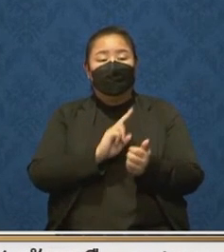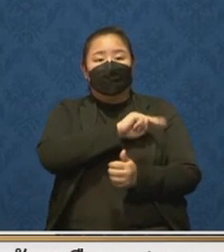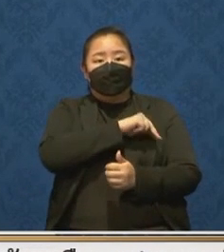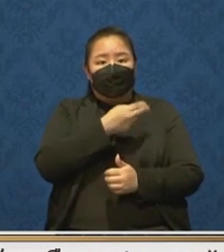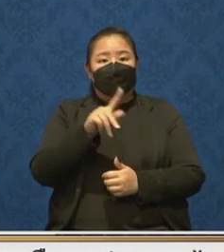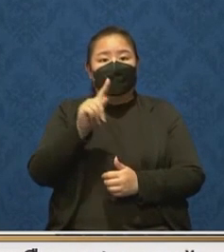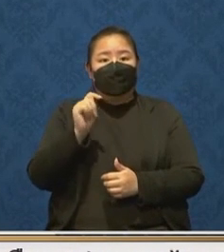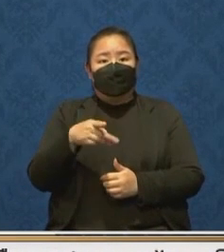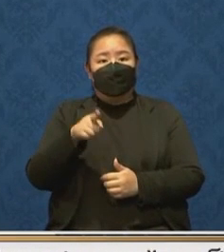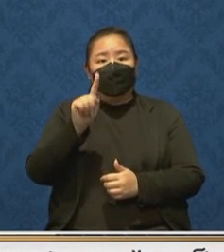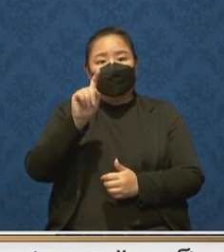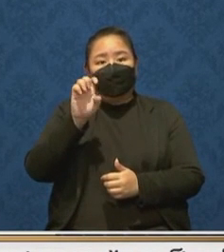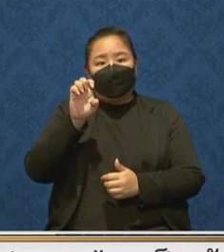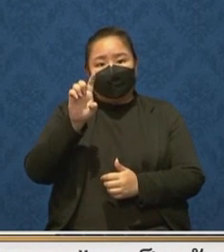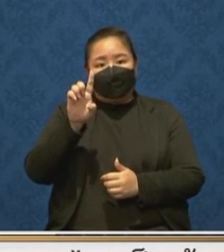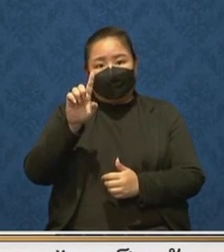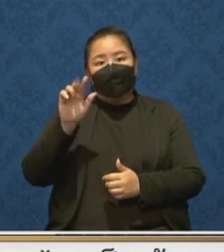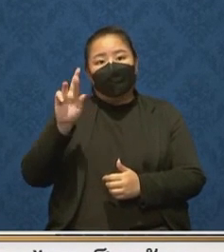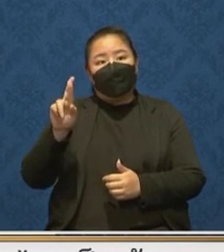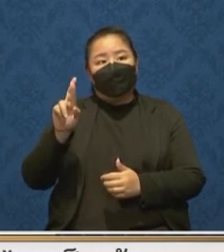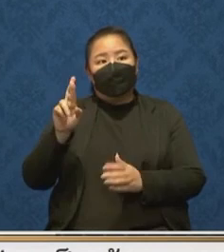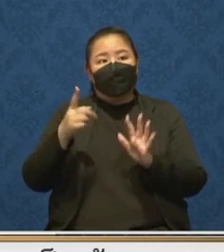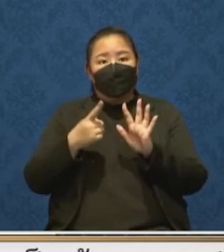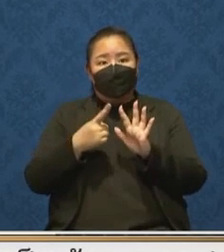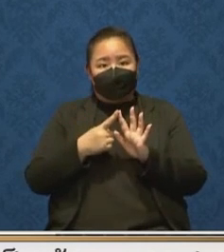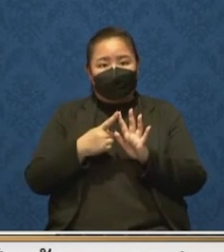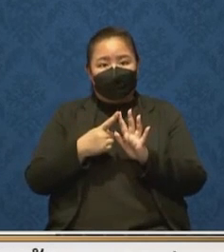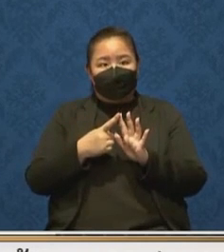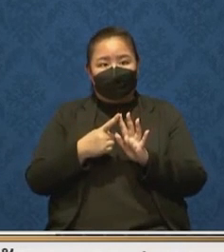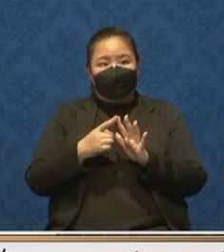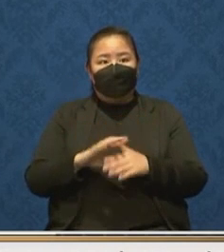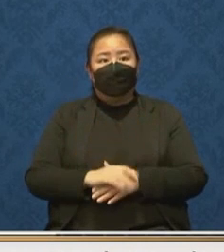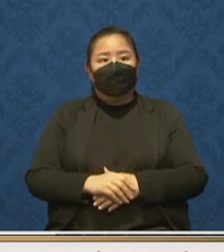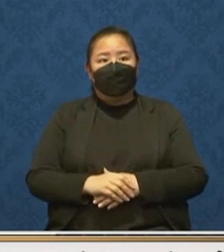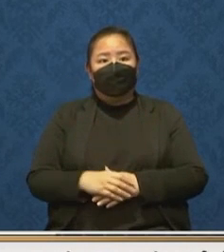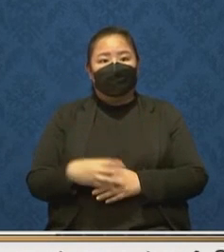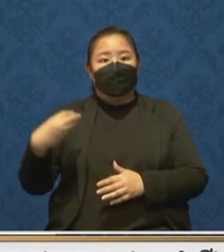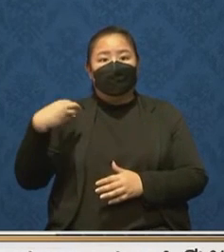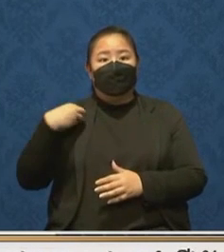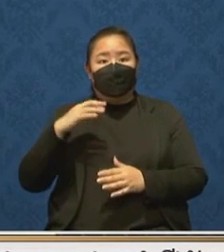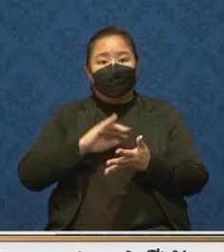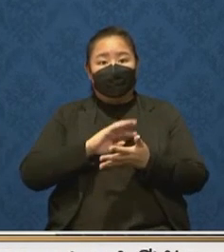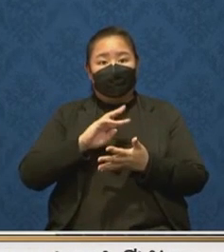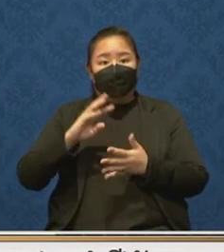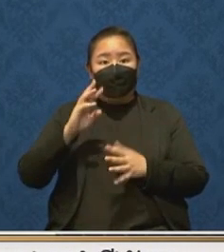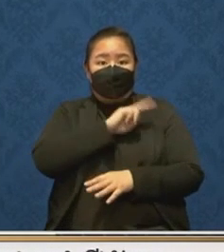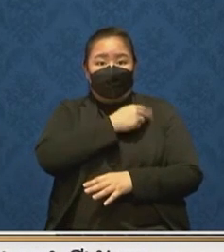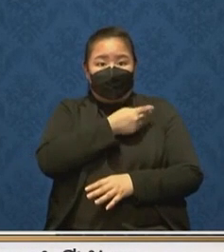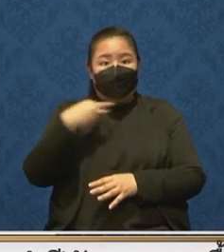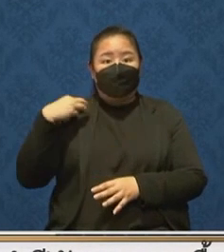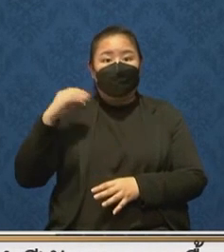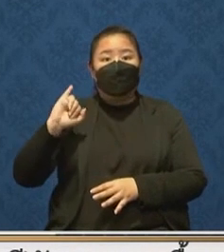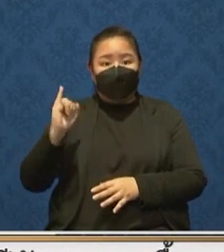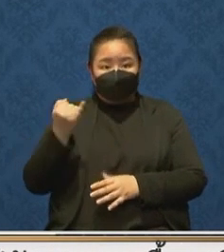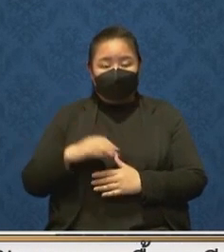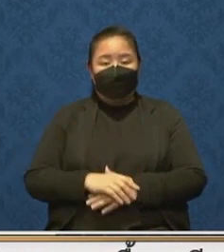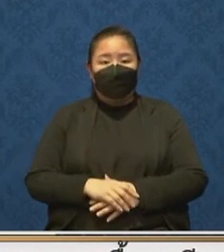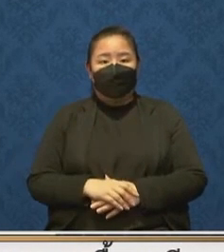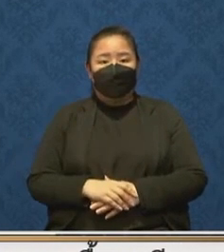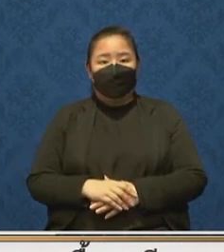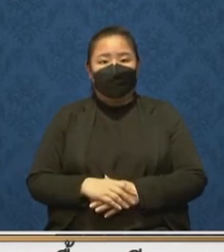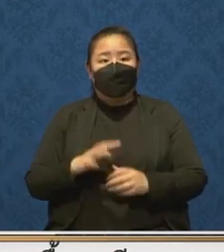าจาในแพทยทีระบอลธนารัฐจากขณะแทยศาต์จุลา ท่านก็ให้คอคิดว่าโมิค่อน